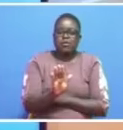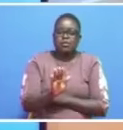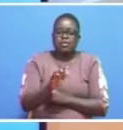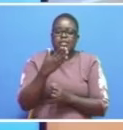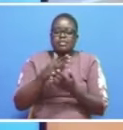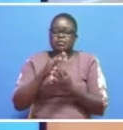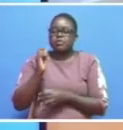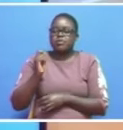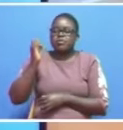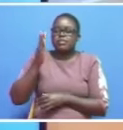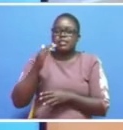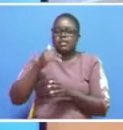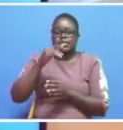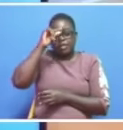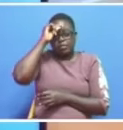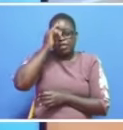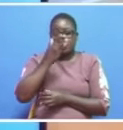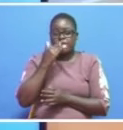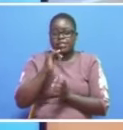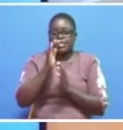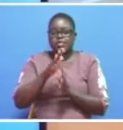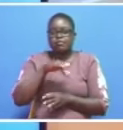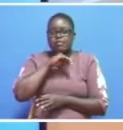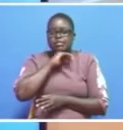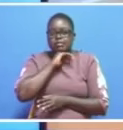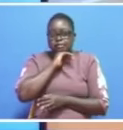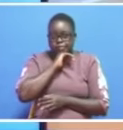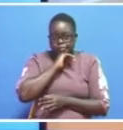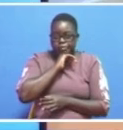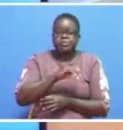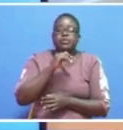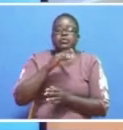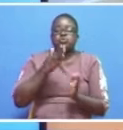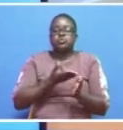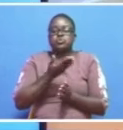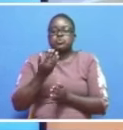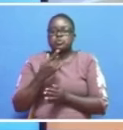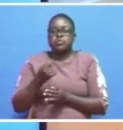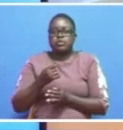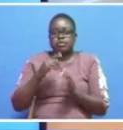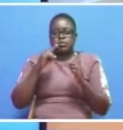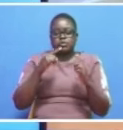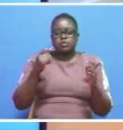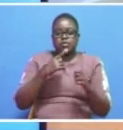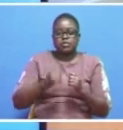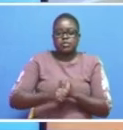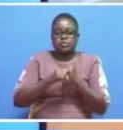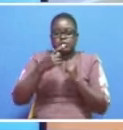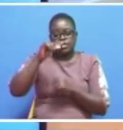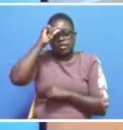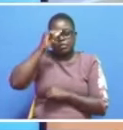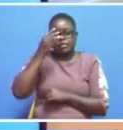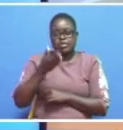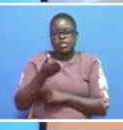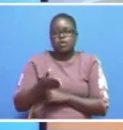Amwema ateti mulengoni wa silikali menda ndongoi ya Azimio Raila Odinga, yivathulane na uteti wa ulei na aikwata mbau silikali ya ooyu,